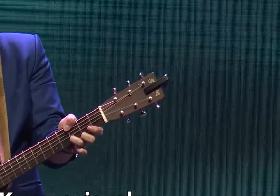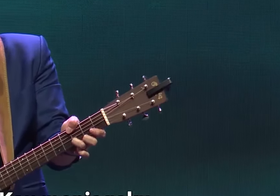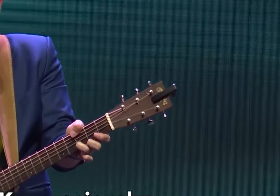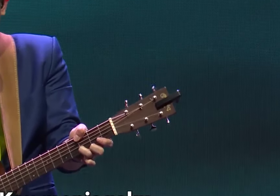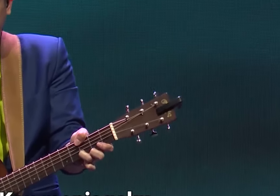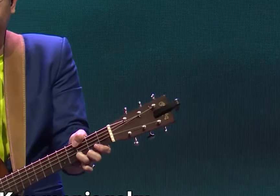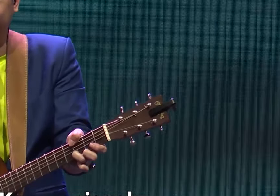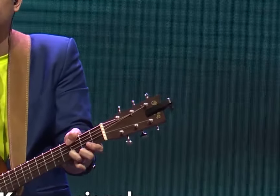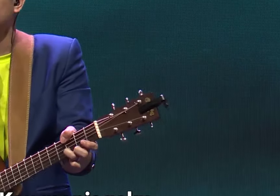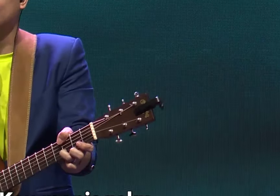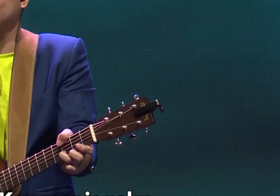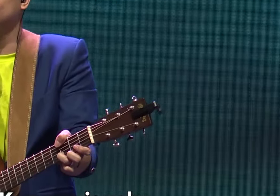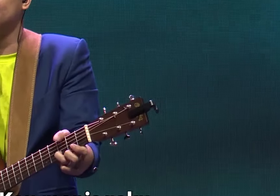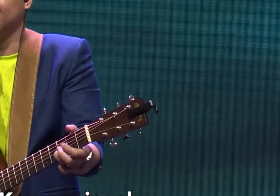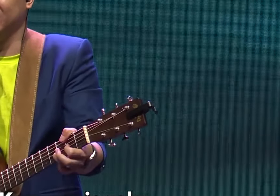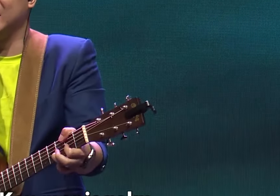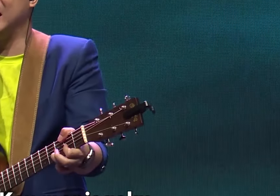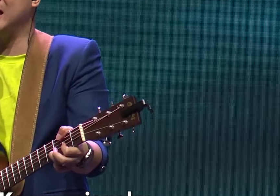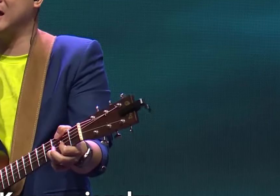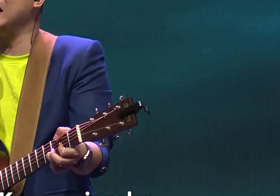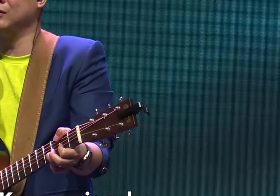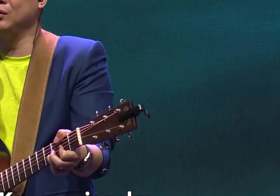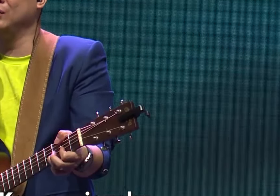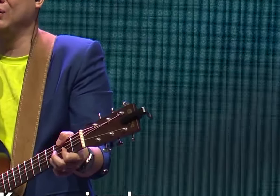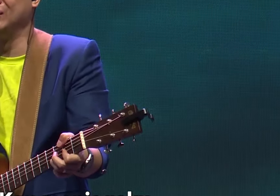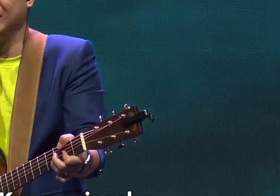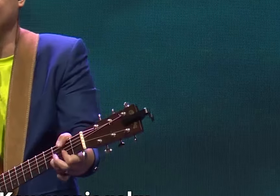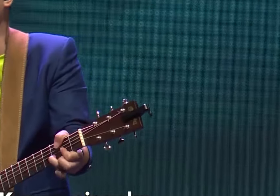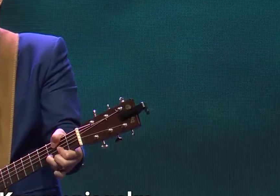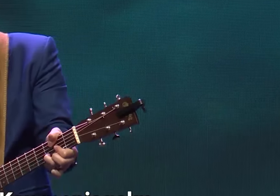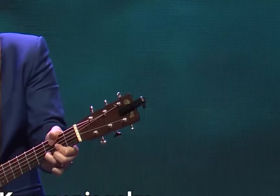Immanuel. Kau besertaku,